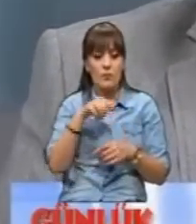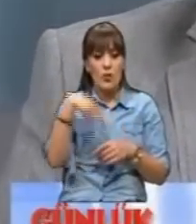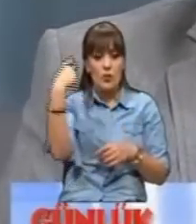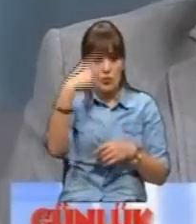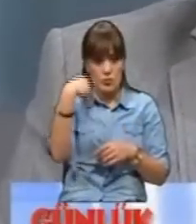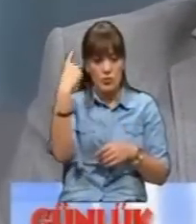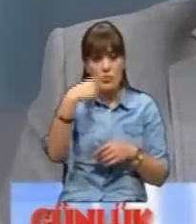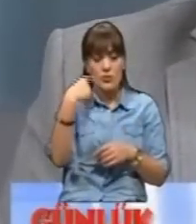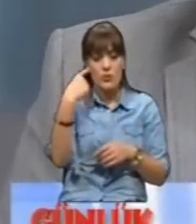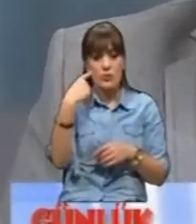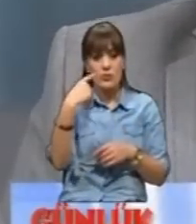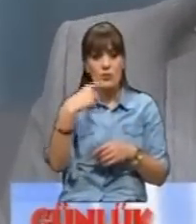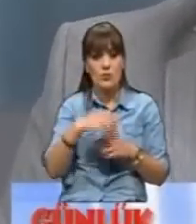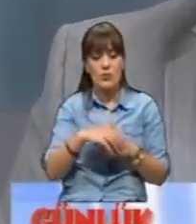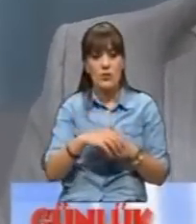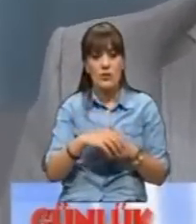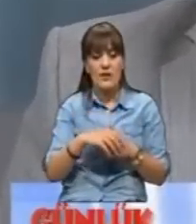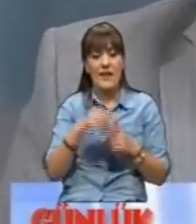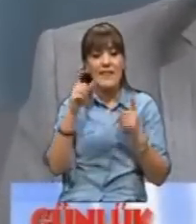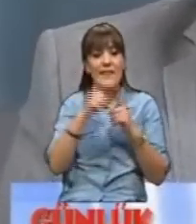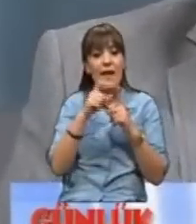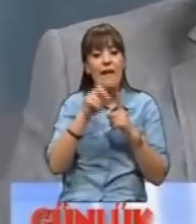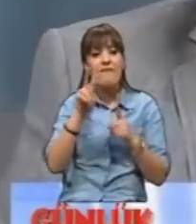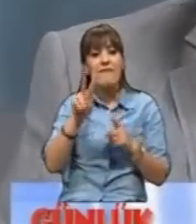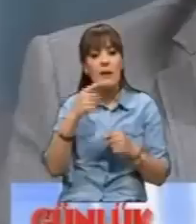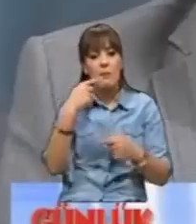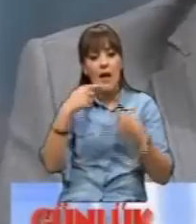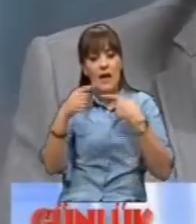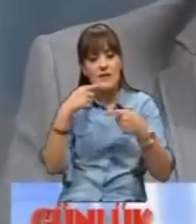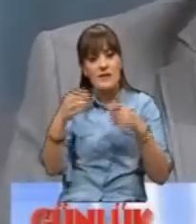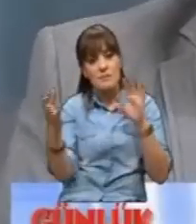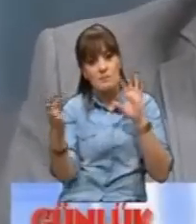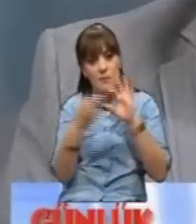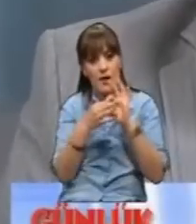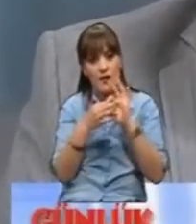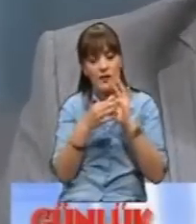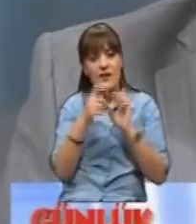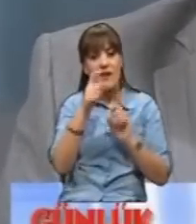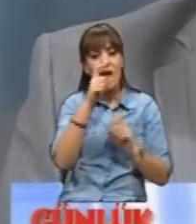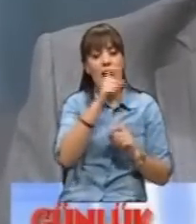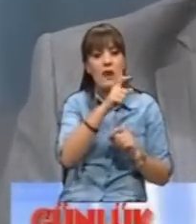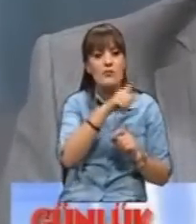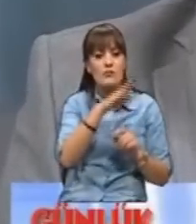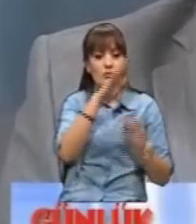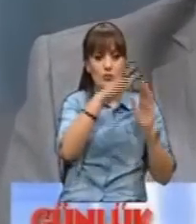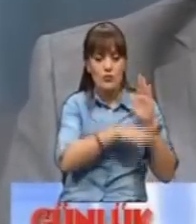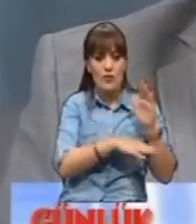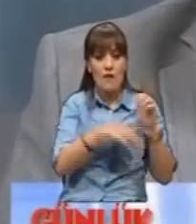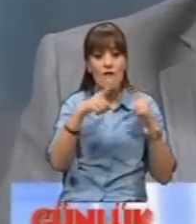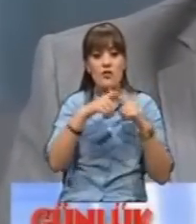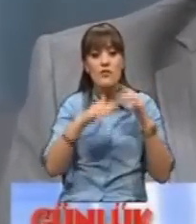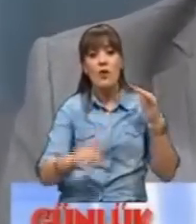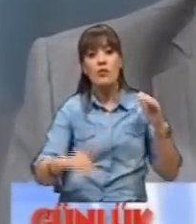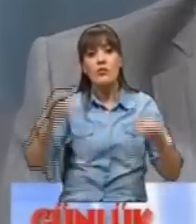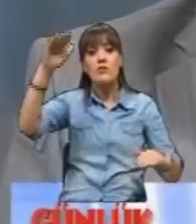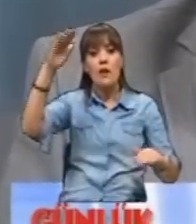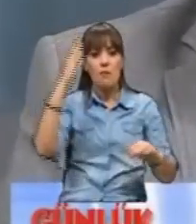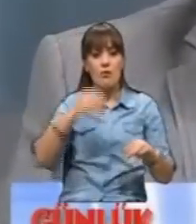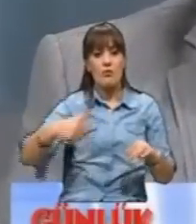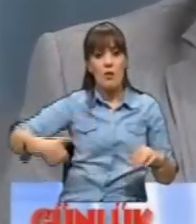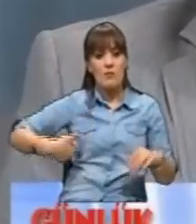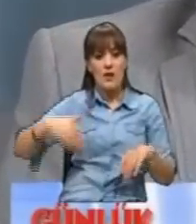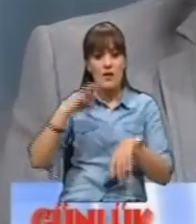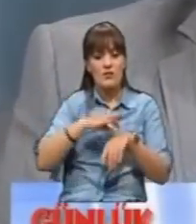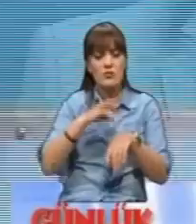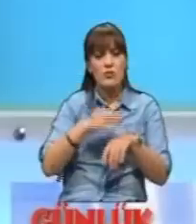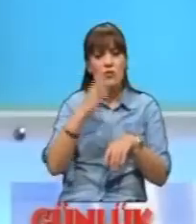Bu nedenden dolayı D vitamin eksikliğine bağlı kalsiyumda düşme, fosforda da yükselme olur böbrek